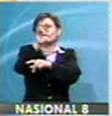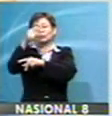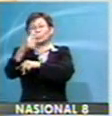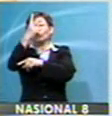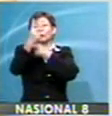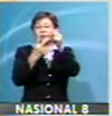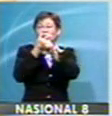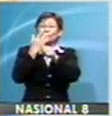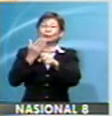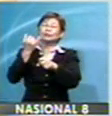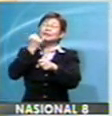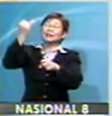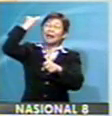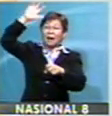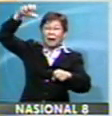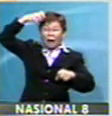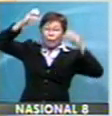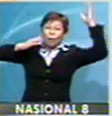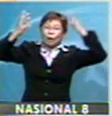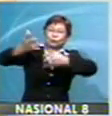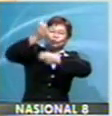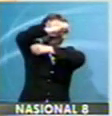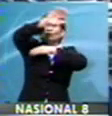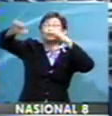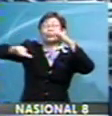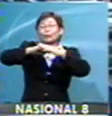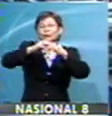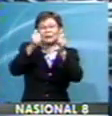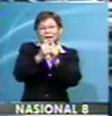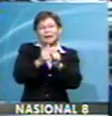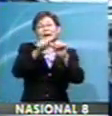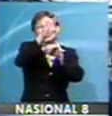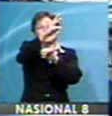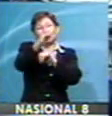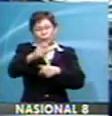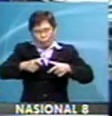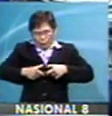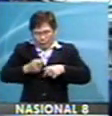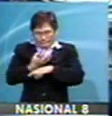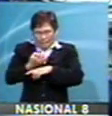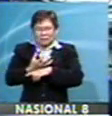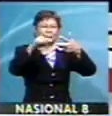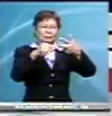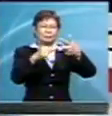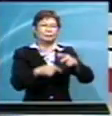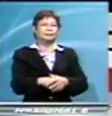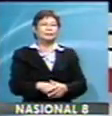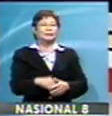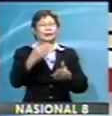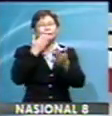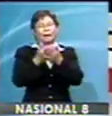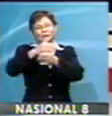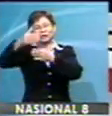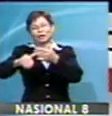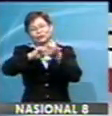dua tahun lalu di Laos Malaysia pulang selaku juara keseluruhan dengan 60 pingat emas Baiklah